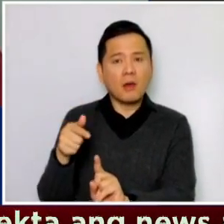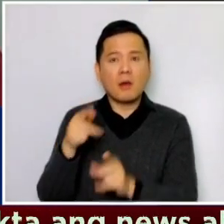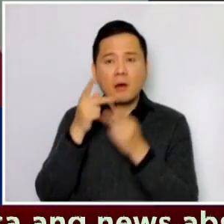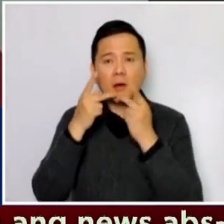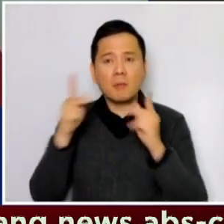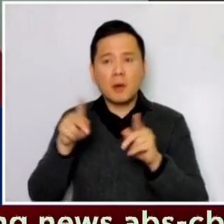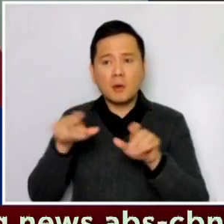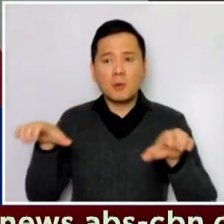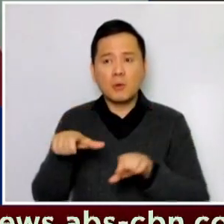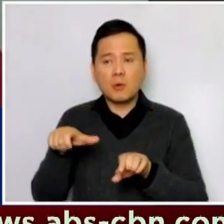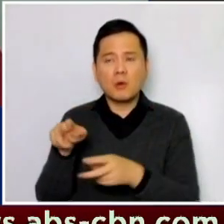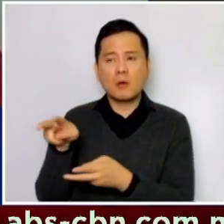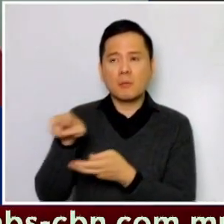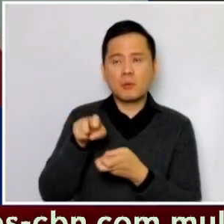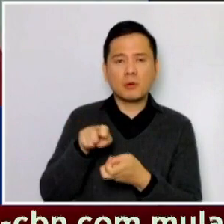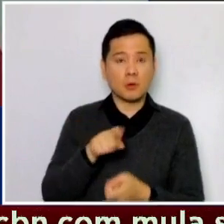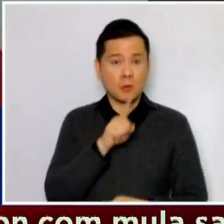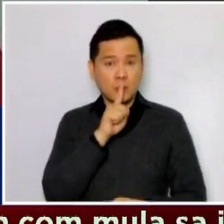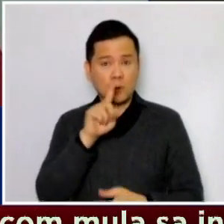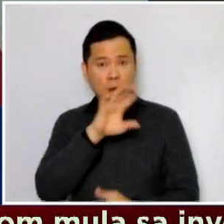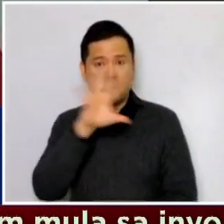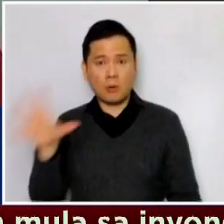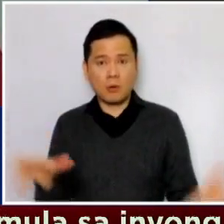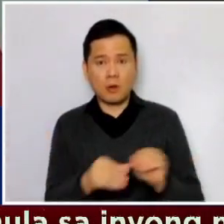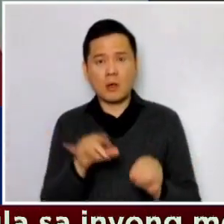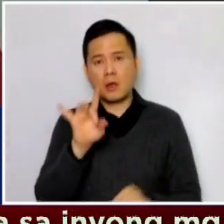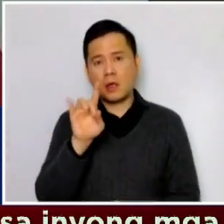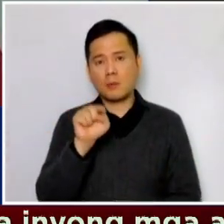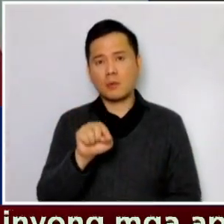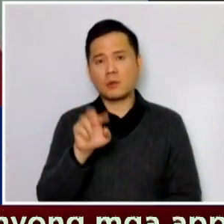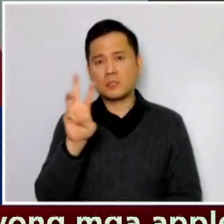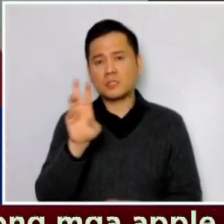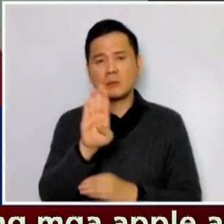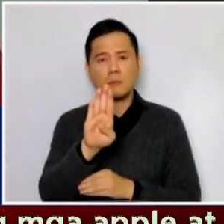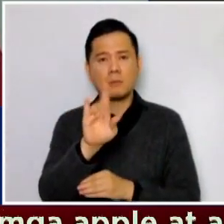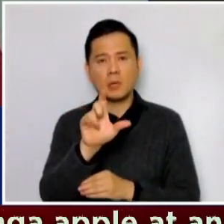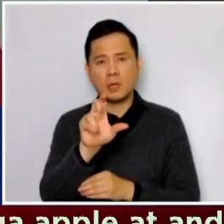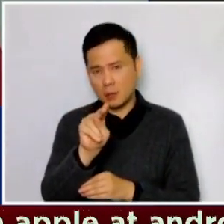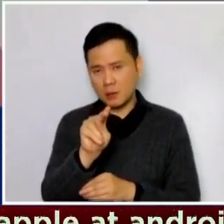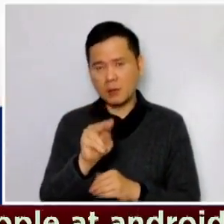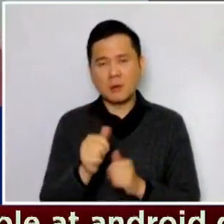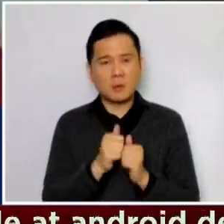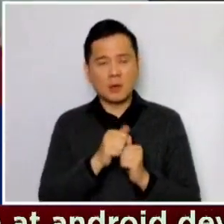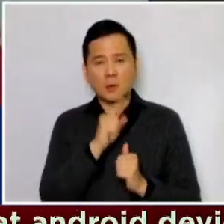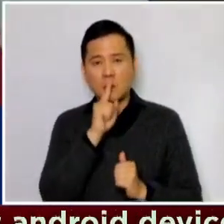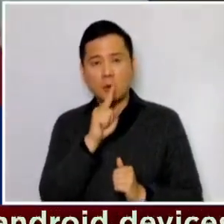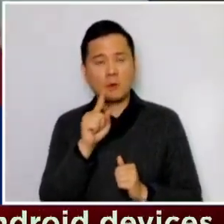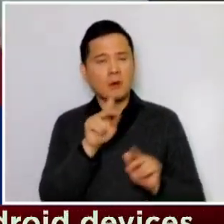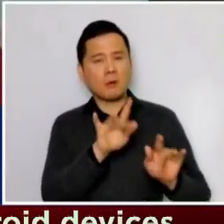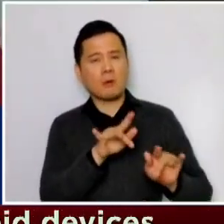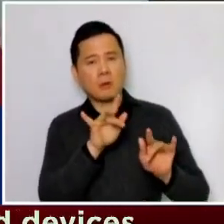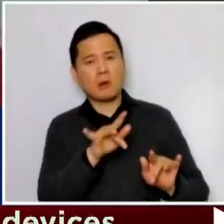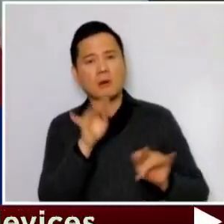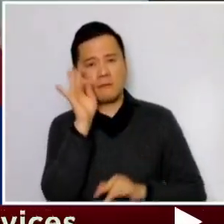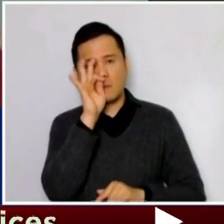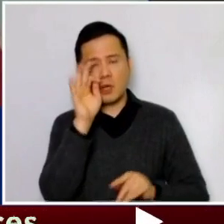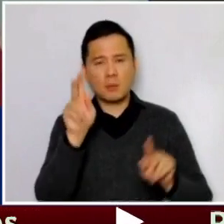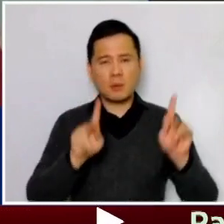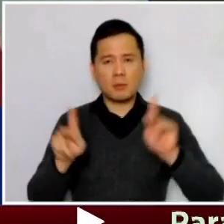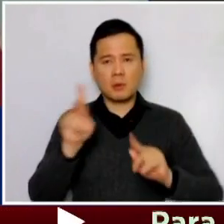to 8.68 billion which resulted to the grave prejudice of the Filipino people. Pharmaly